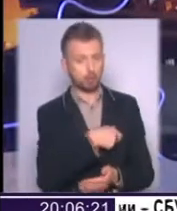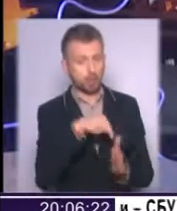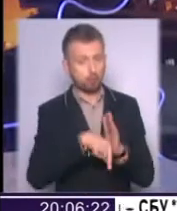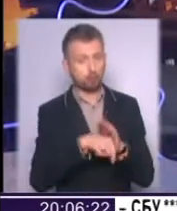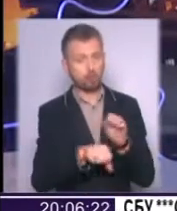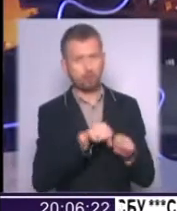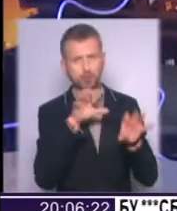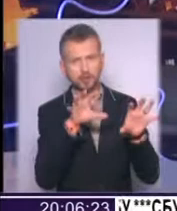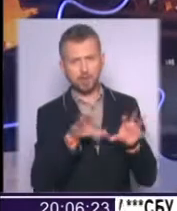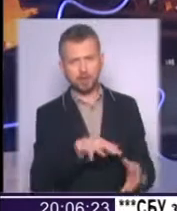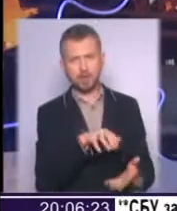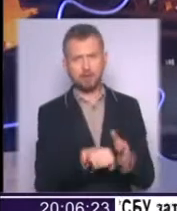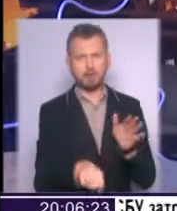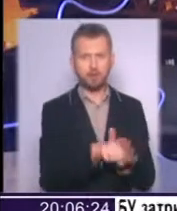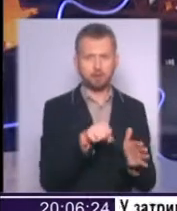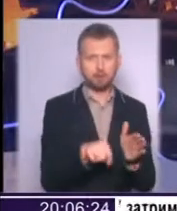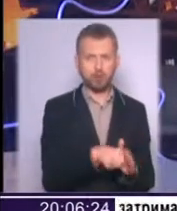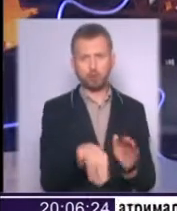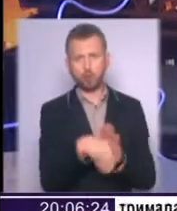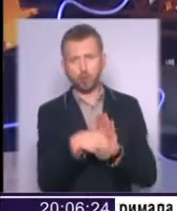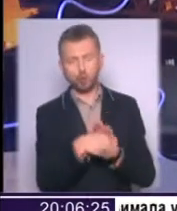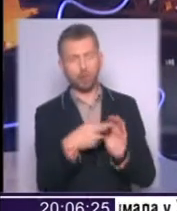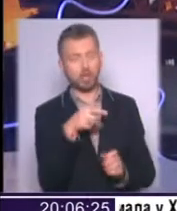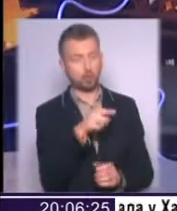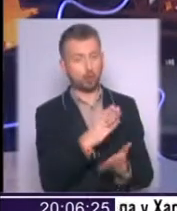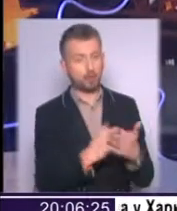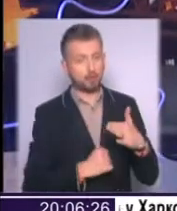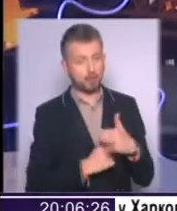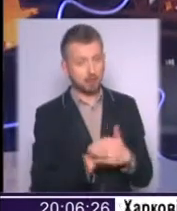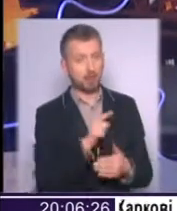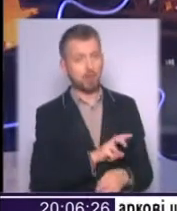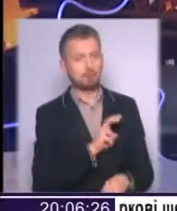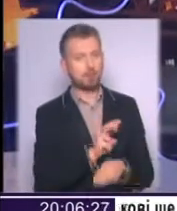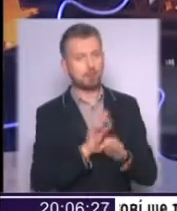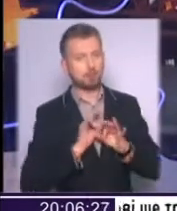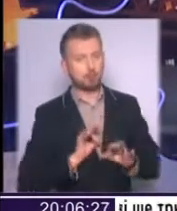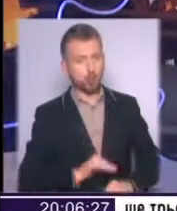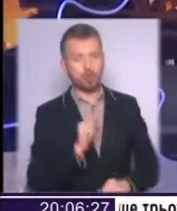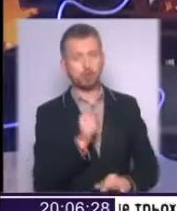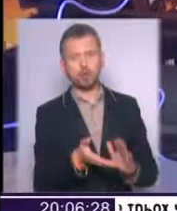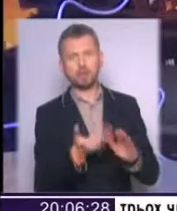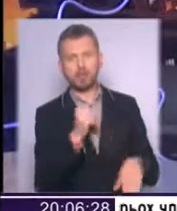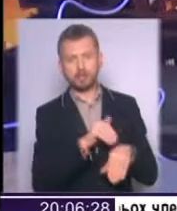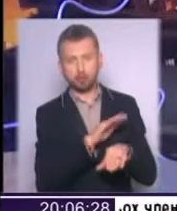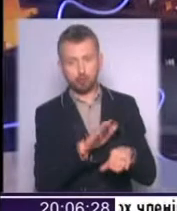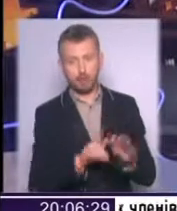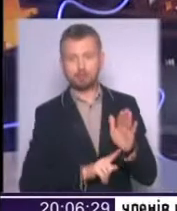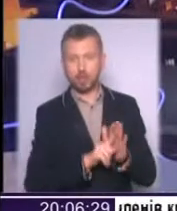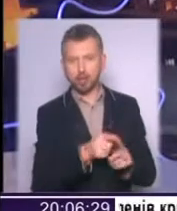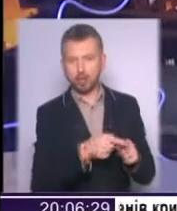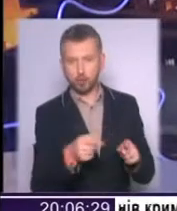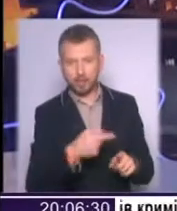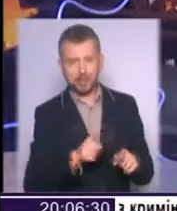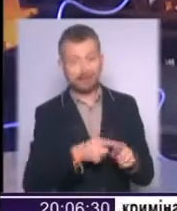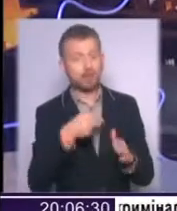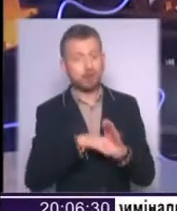закон, займався розбоєм або корупцією, і для цього є підстави. Тоді приходить прокурор, з нього знімають недоторканність і починається процес. Але так, це так. Не